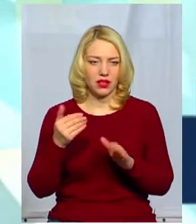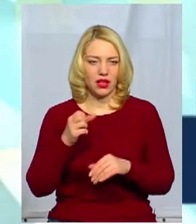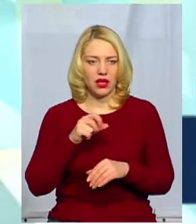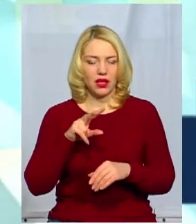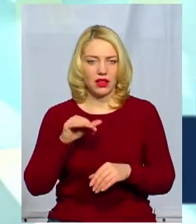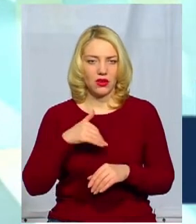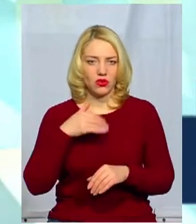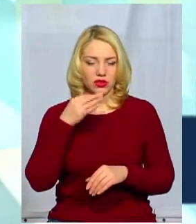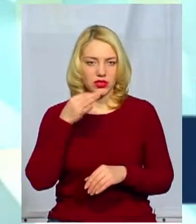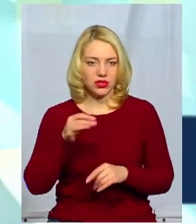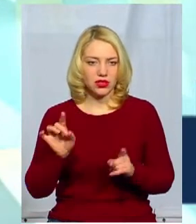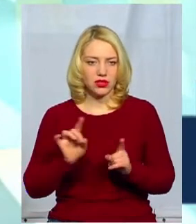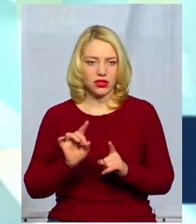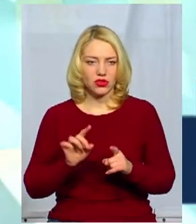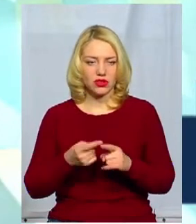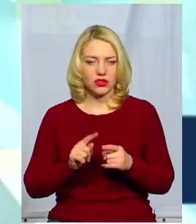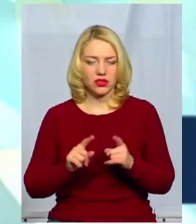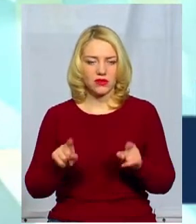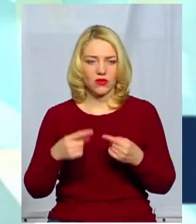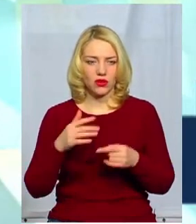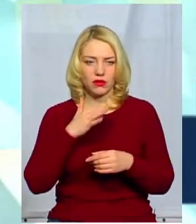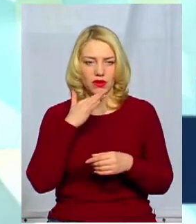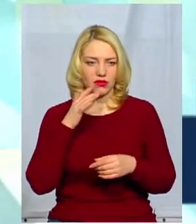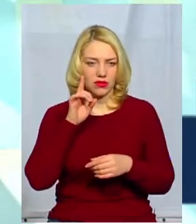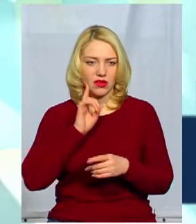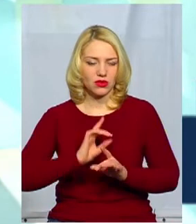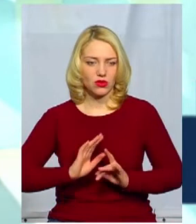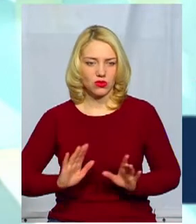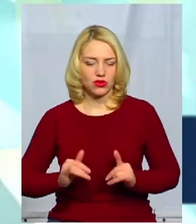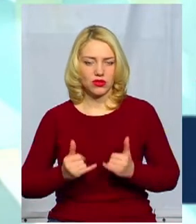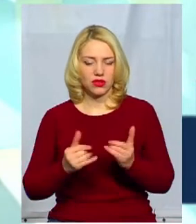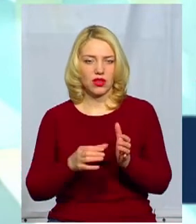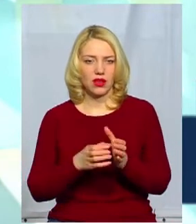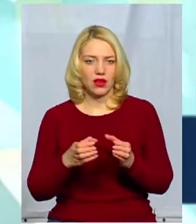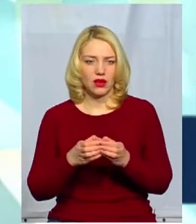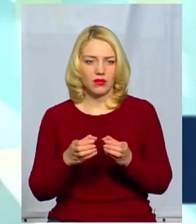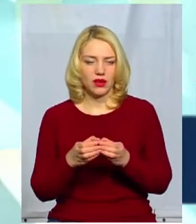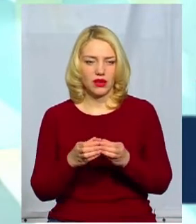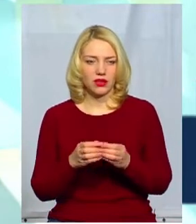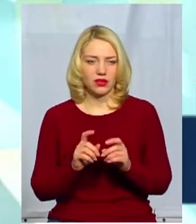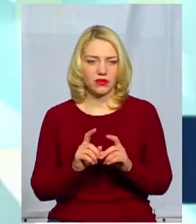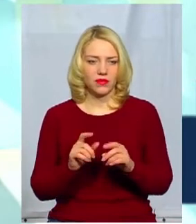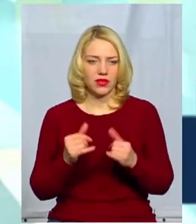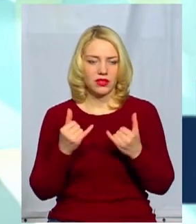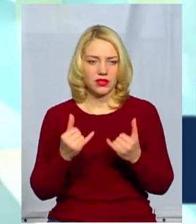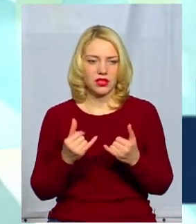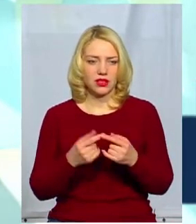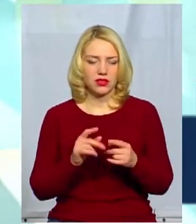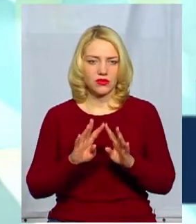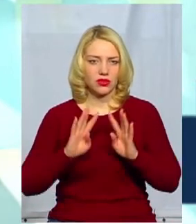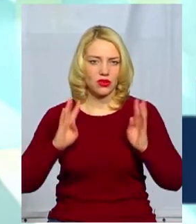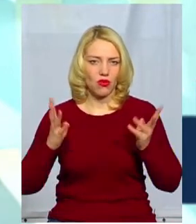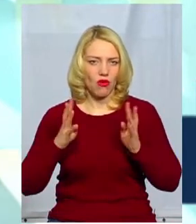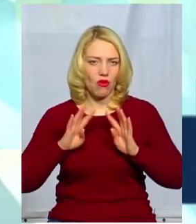Ну, хочеться сказати, що, звичайно, це створює дуже великі незручності для бригади, особливо зараз нам ці